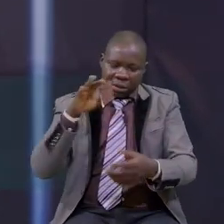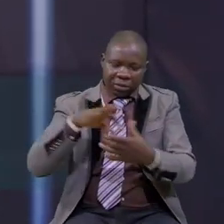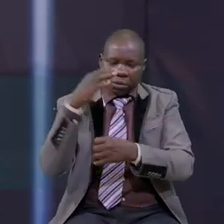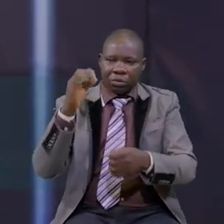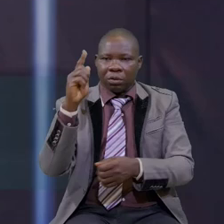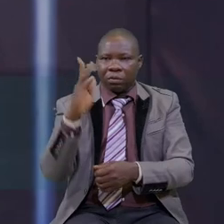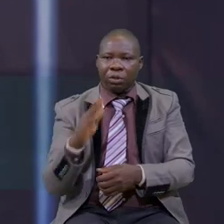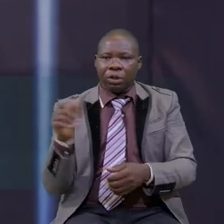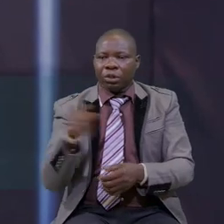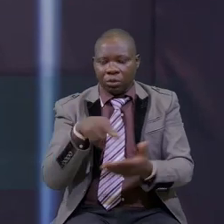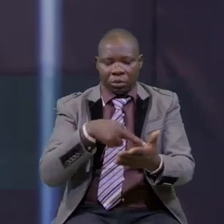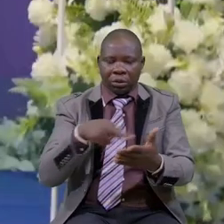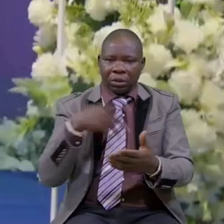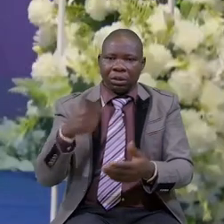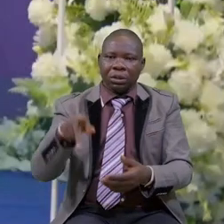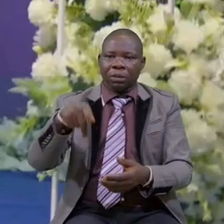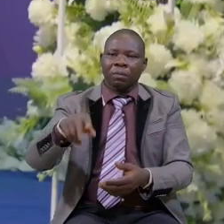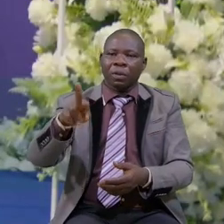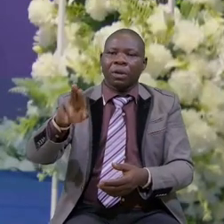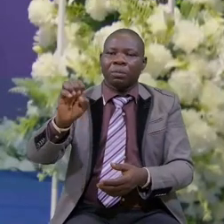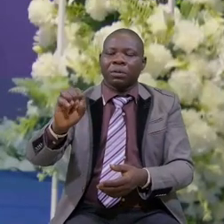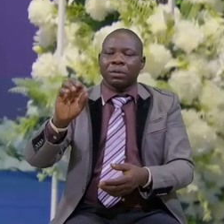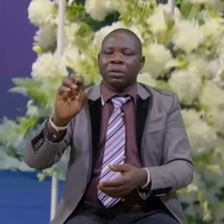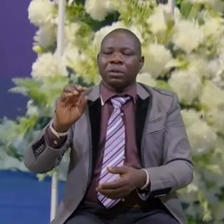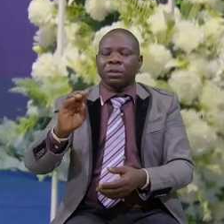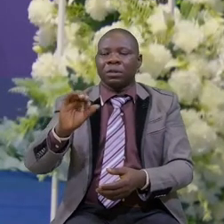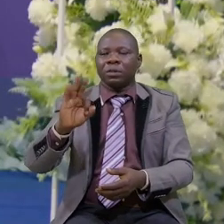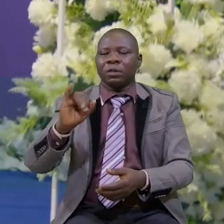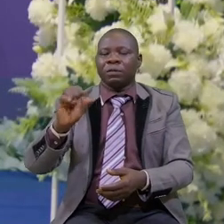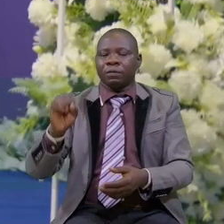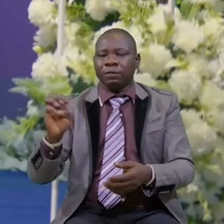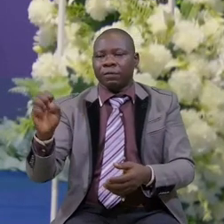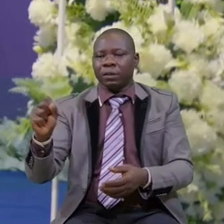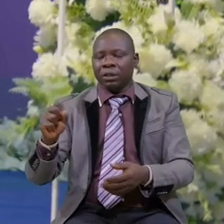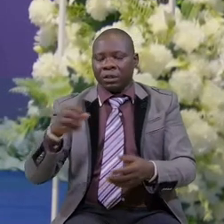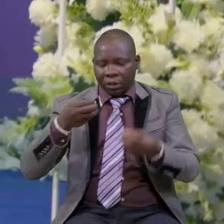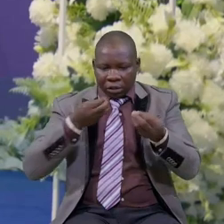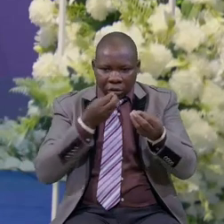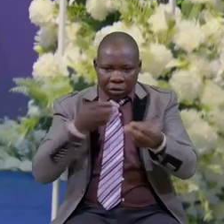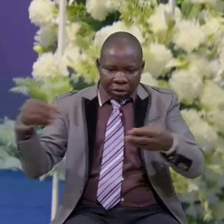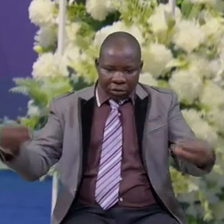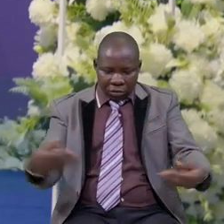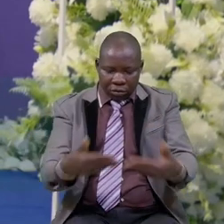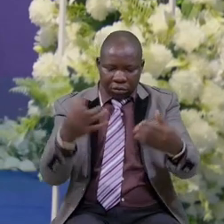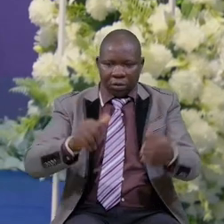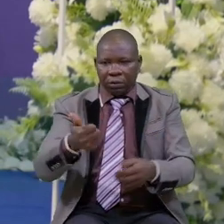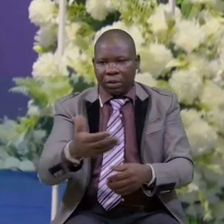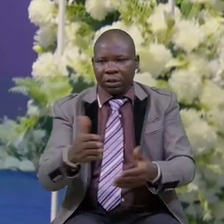Dieu. Vous lisez le préface, vous lisez l'introduction de tout livre, et il ne vous dira